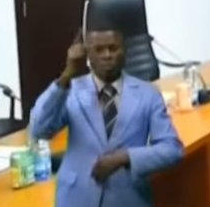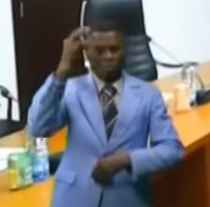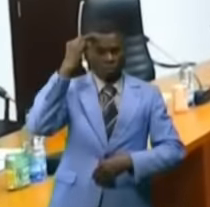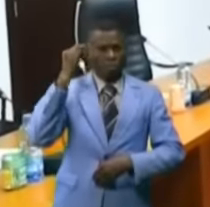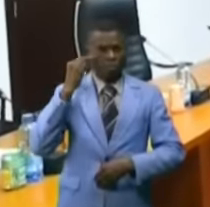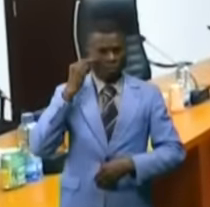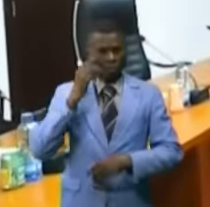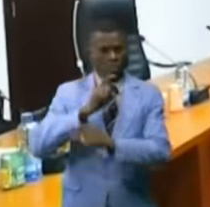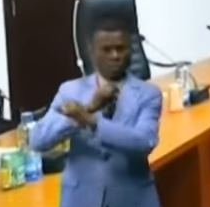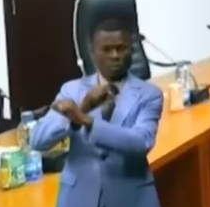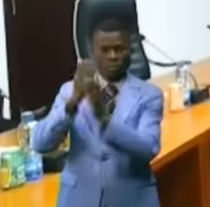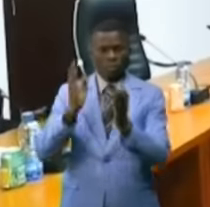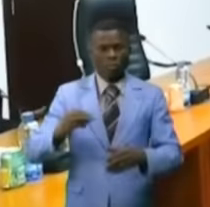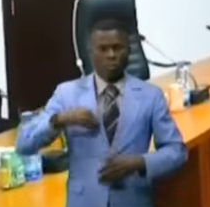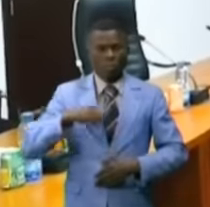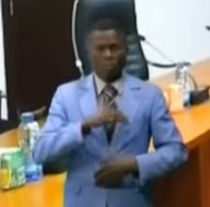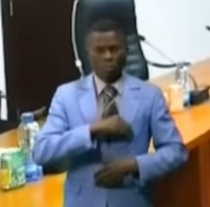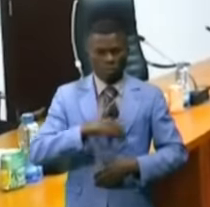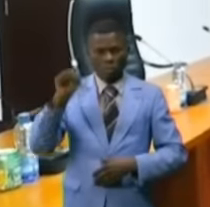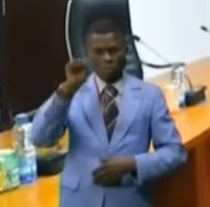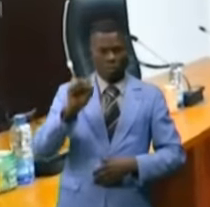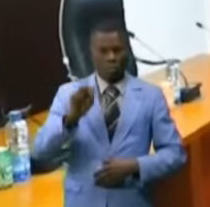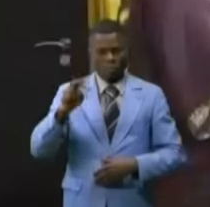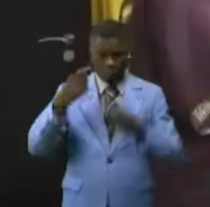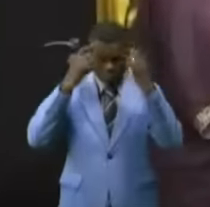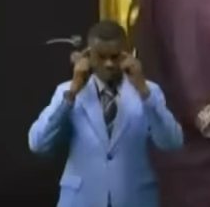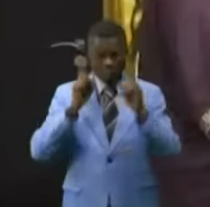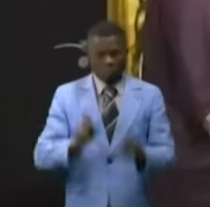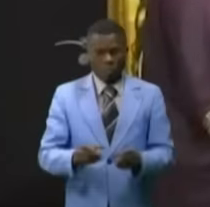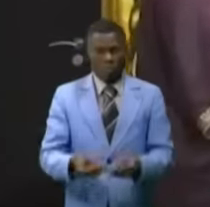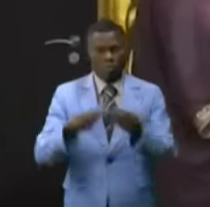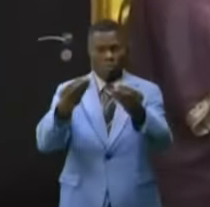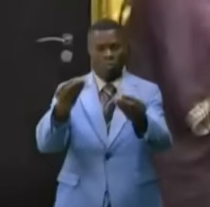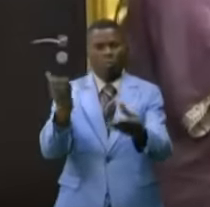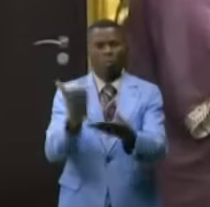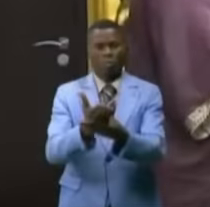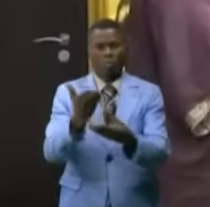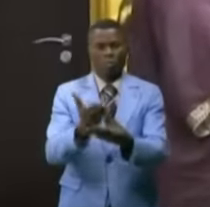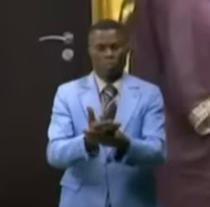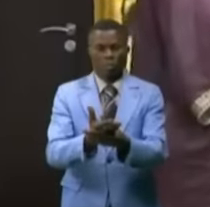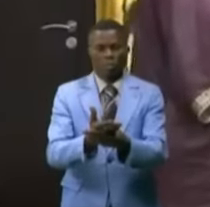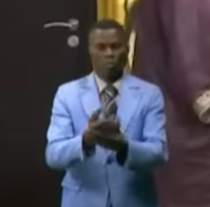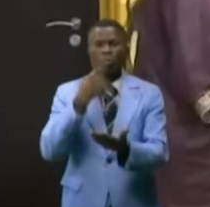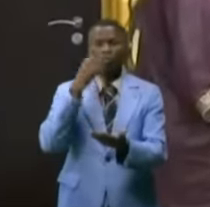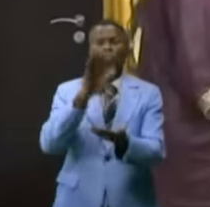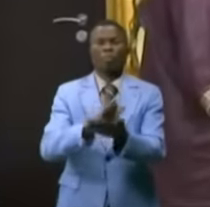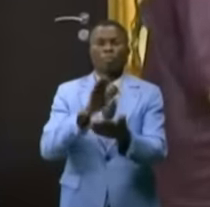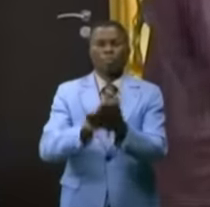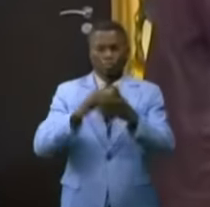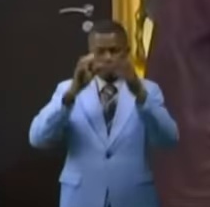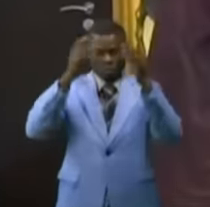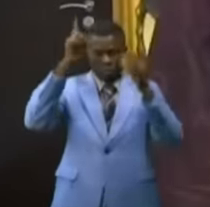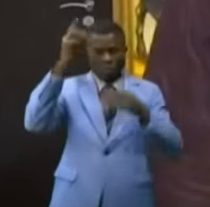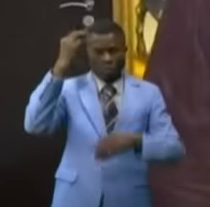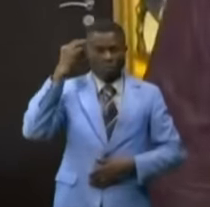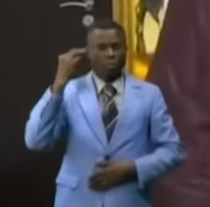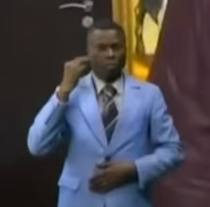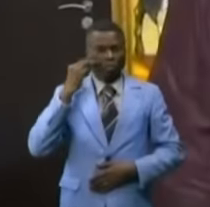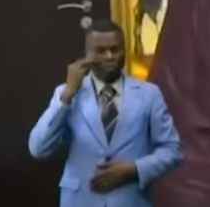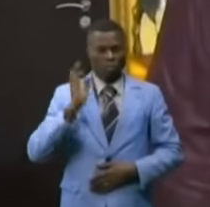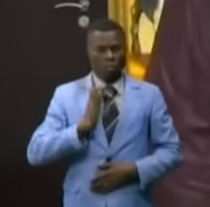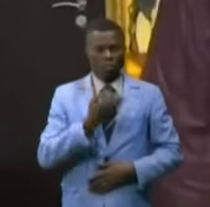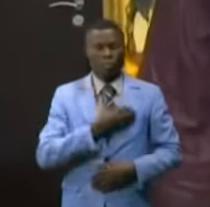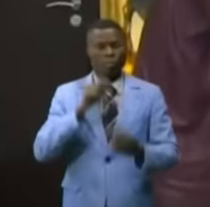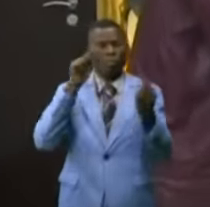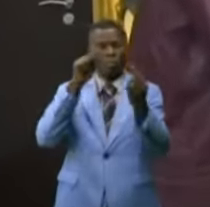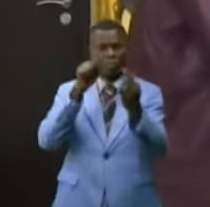ces syndicalistes membres des CIRAP ont décidé de remettre un mémo de remerciement au chef du gouvernement. Notre